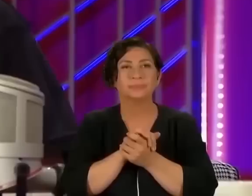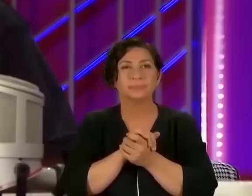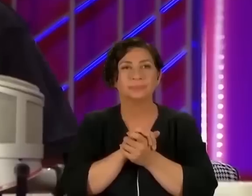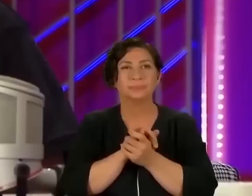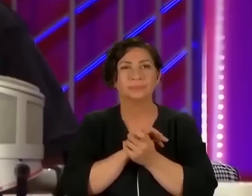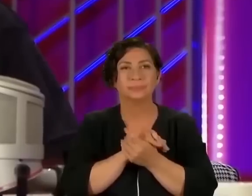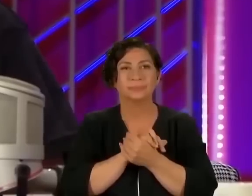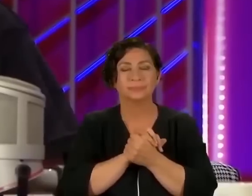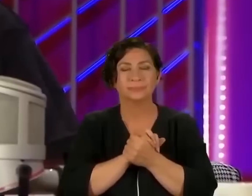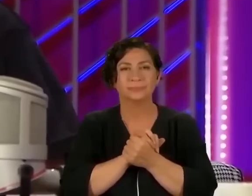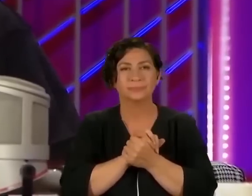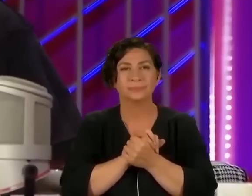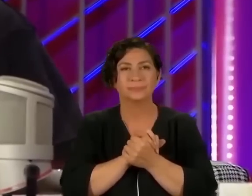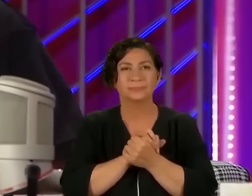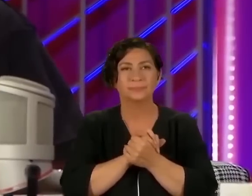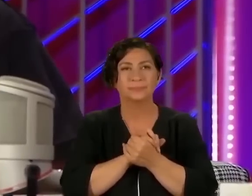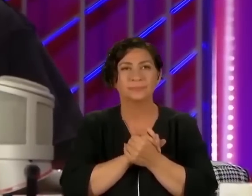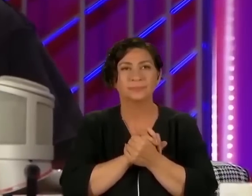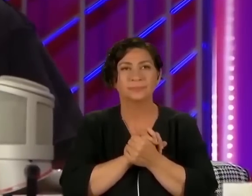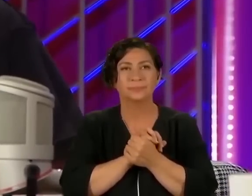Başta şeyle girdim işte.